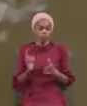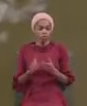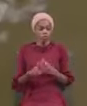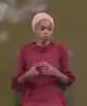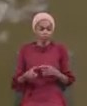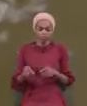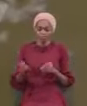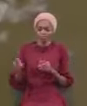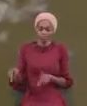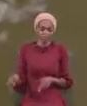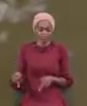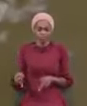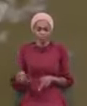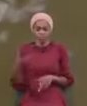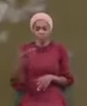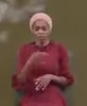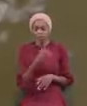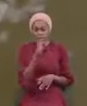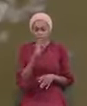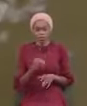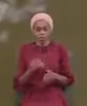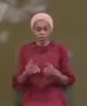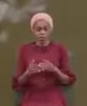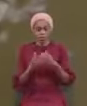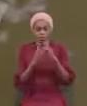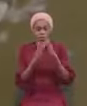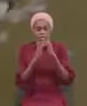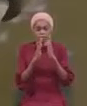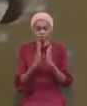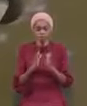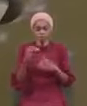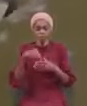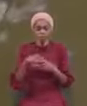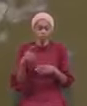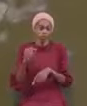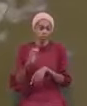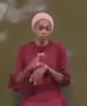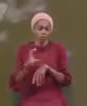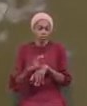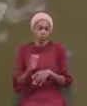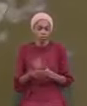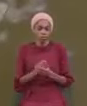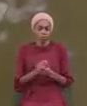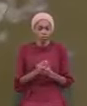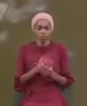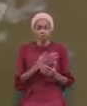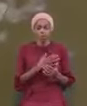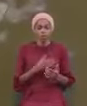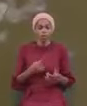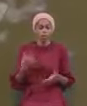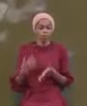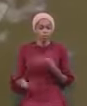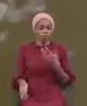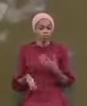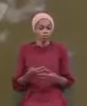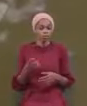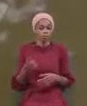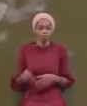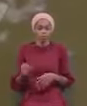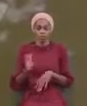et ce que de l'église dit selon la Bible ce que